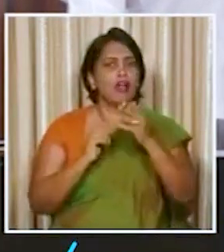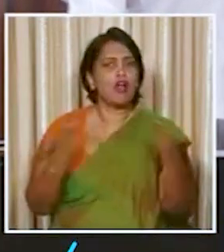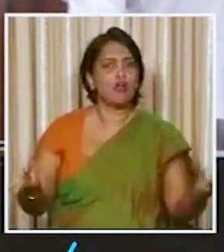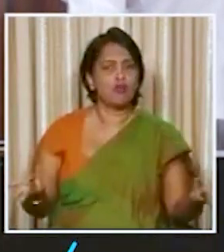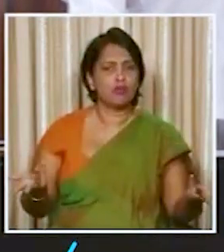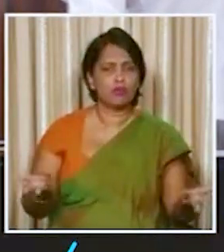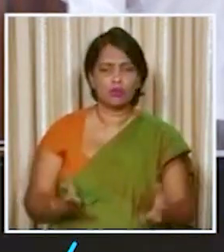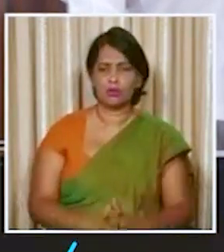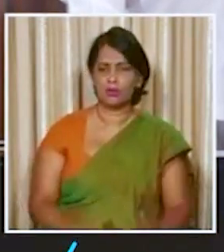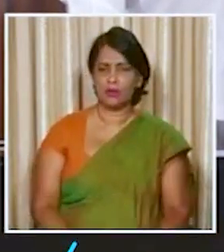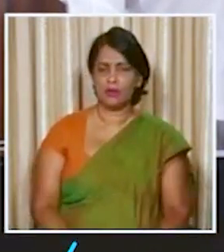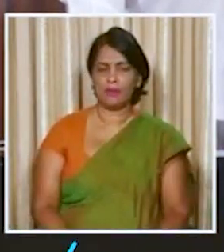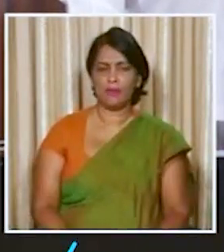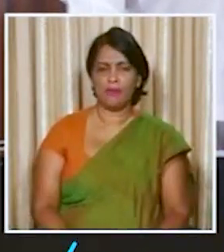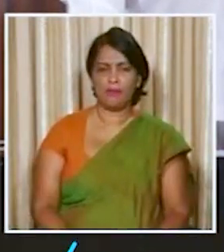కియన్నే